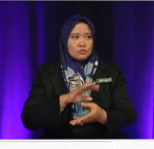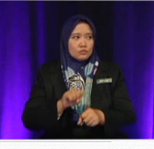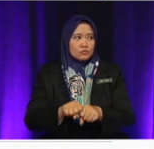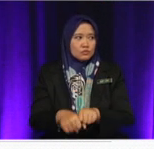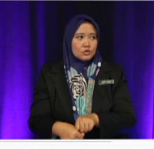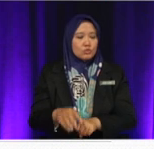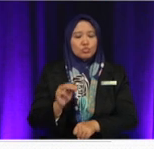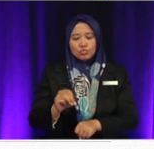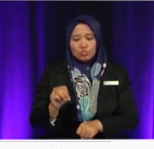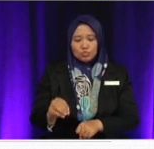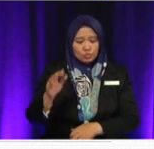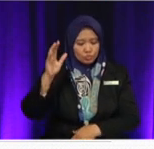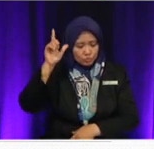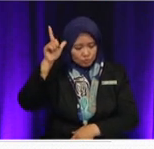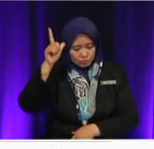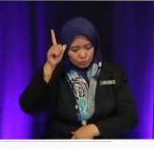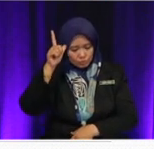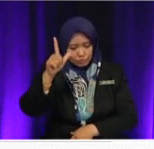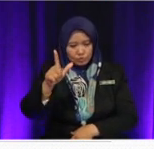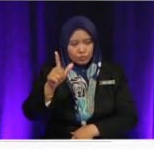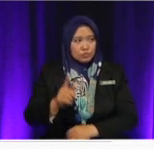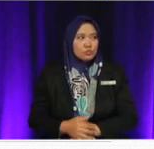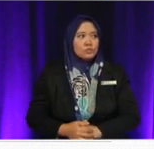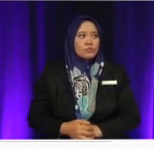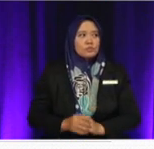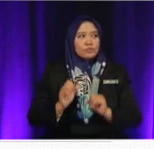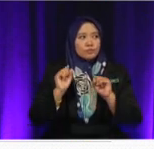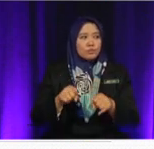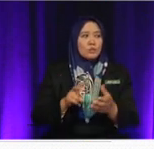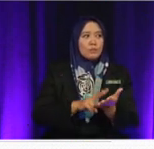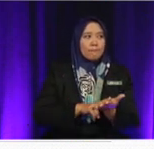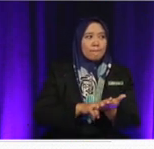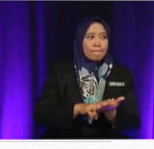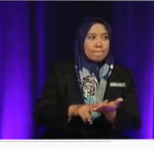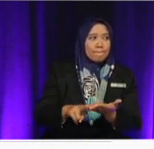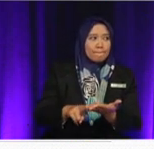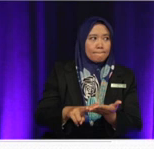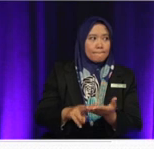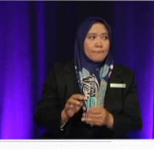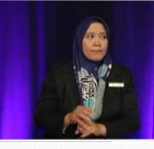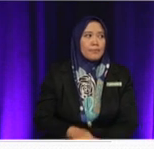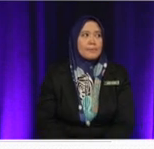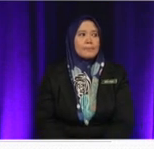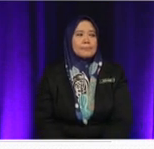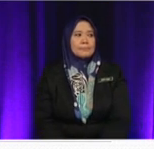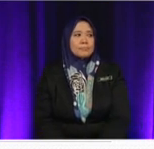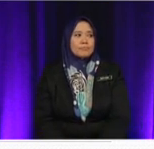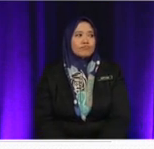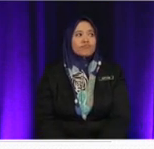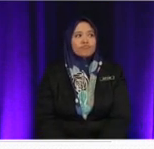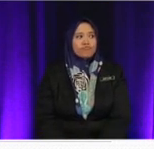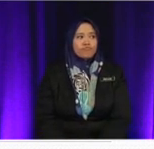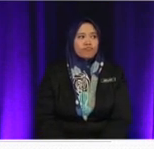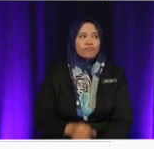kain cantik Serian Berhad ni contoh merupakan pengedar tekstil dan pakaian yang punya banyak cawangan di seluruh Malaysia. Syarikat ini mula